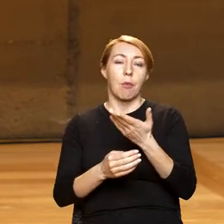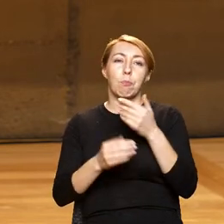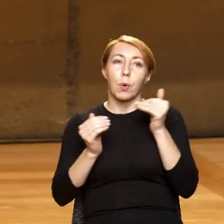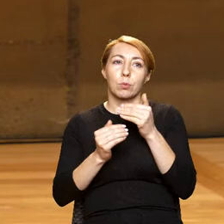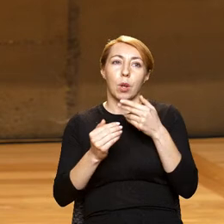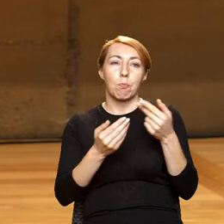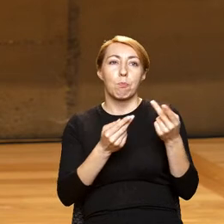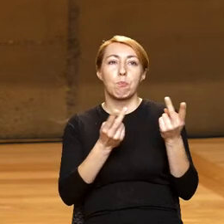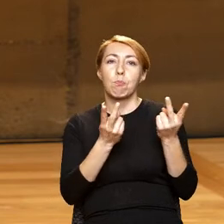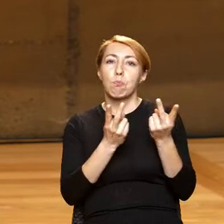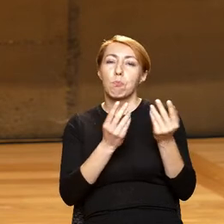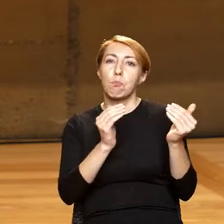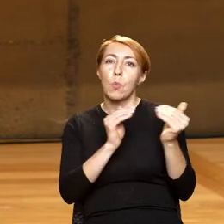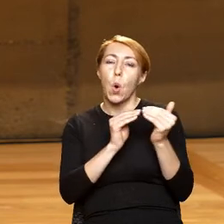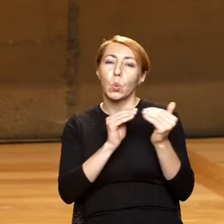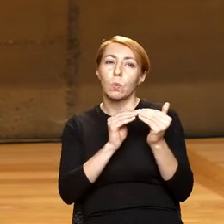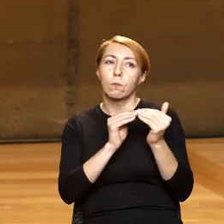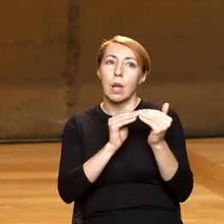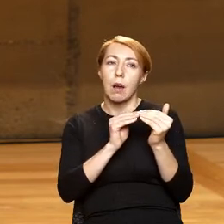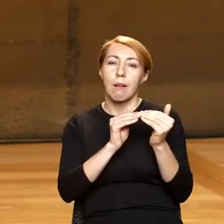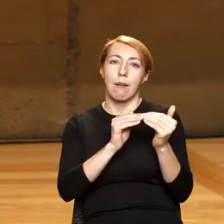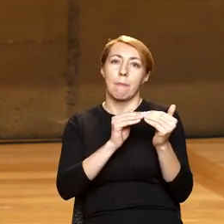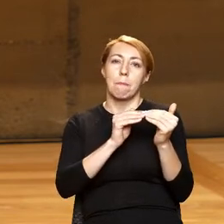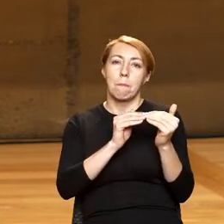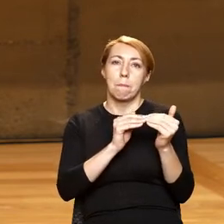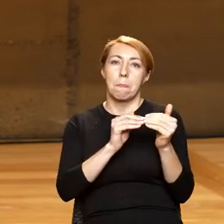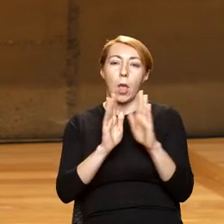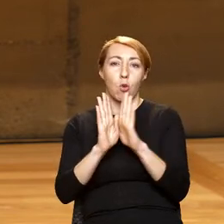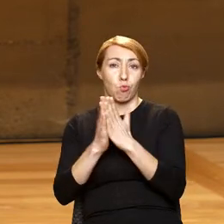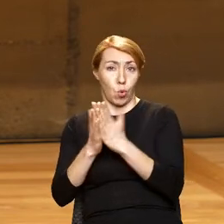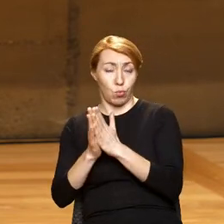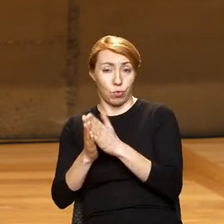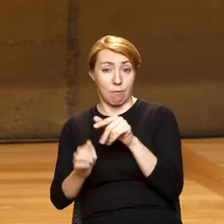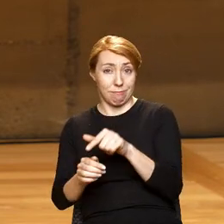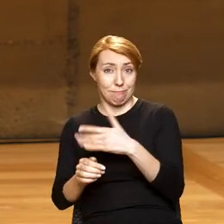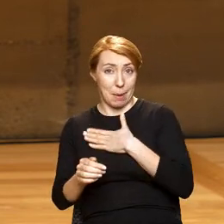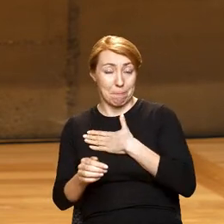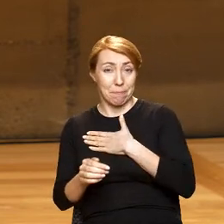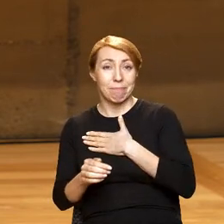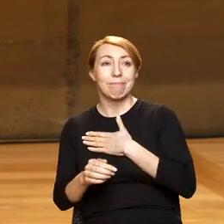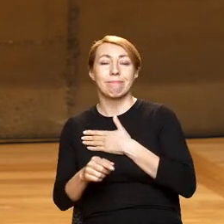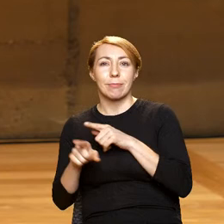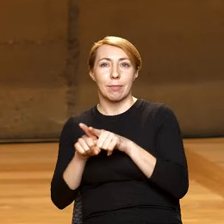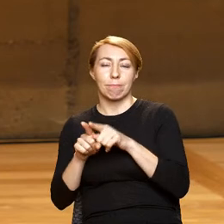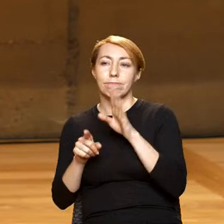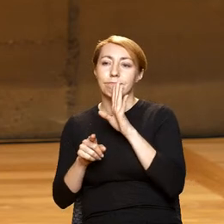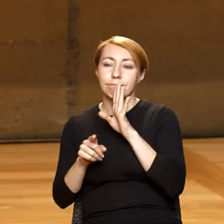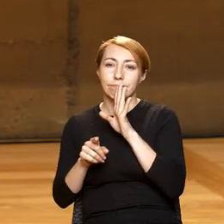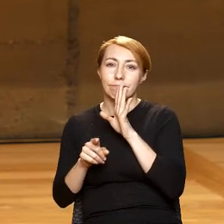nawet, że książkę, którą właśnie mamy, w zasadzie też jest takim